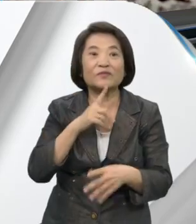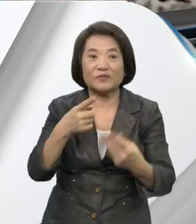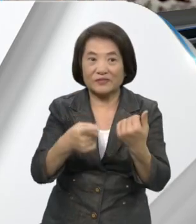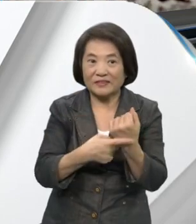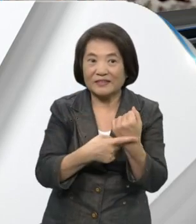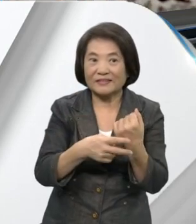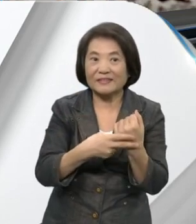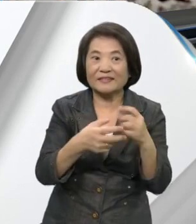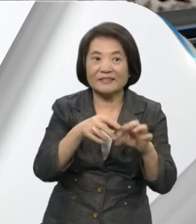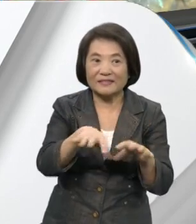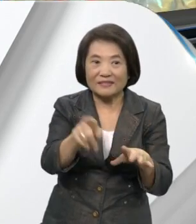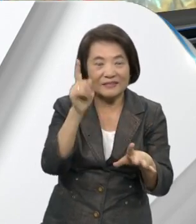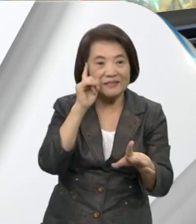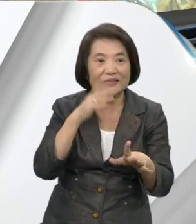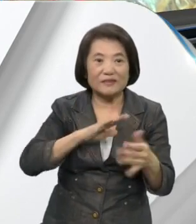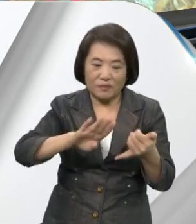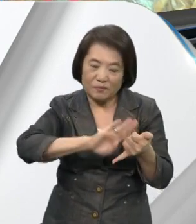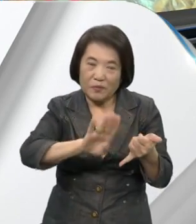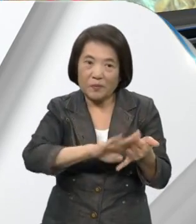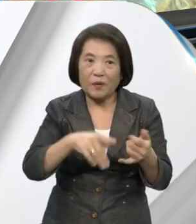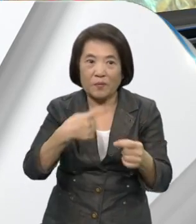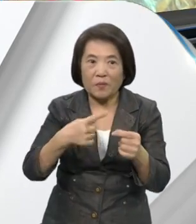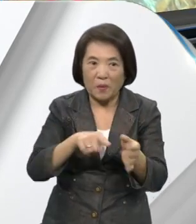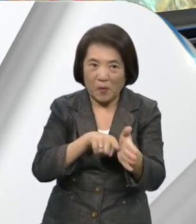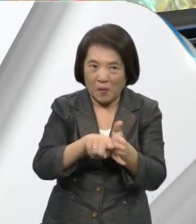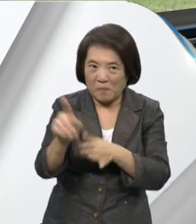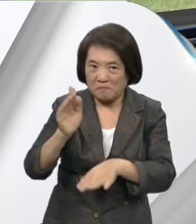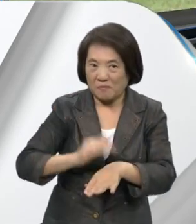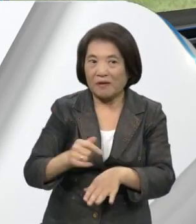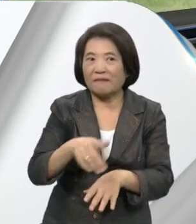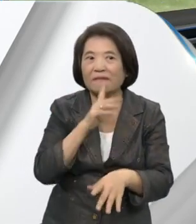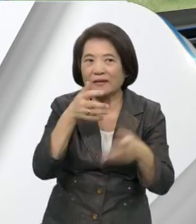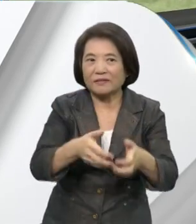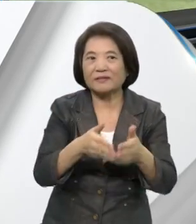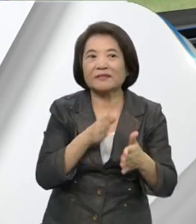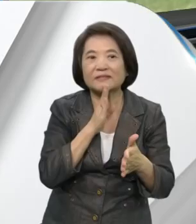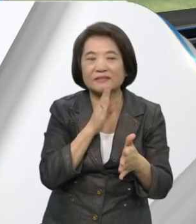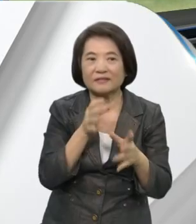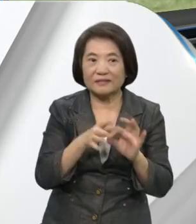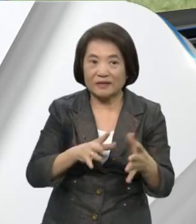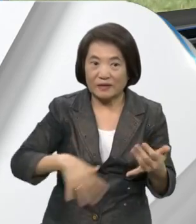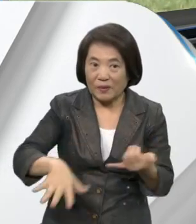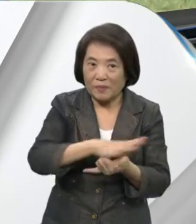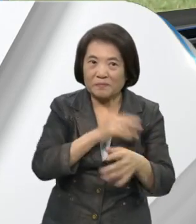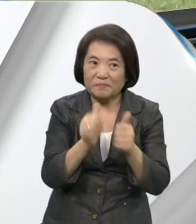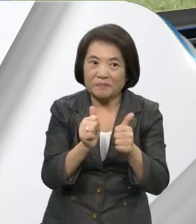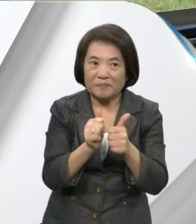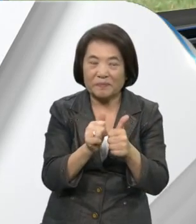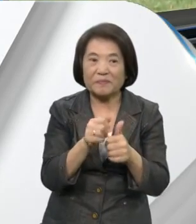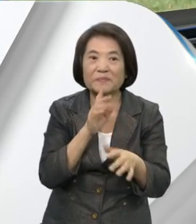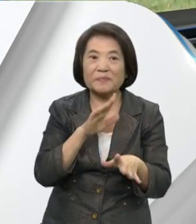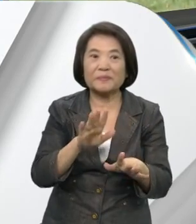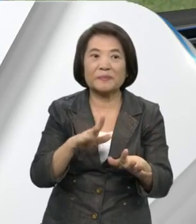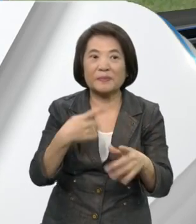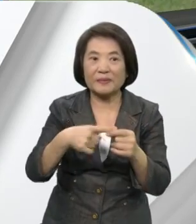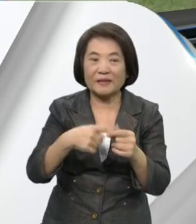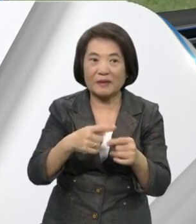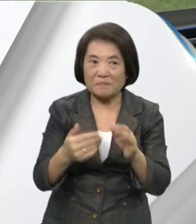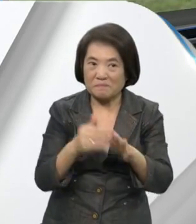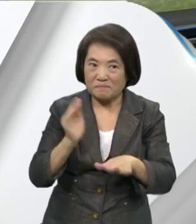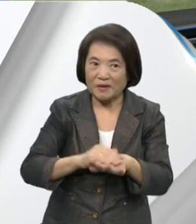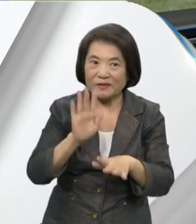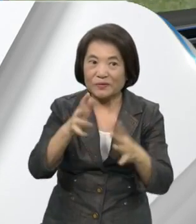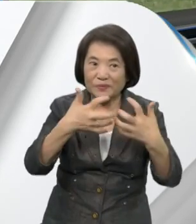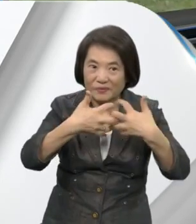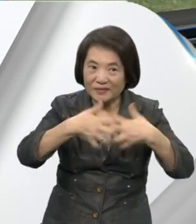来看法联站的福利项是发动全国创造米三体自治。今日还敢纳入了全国米强